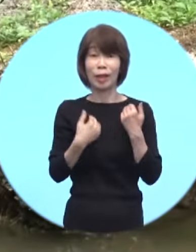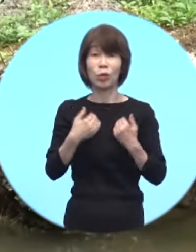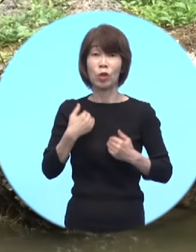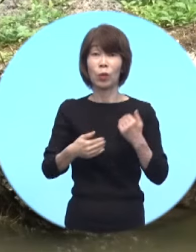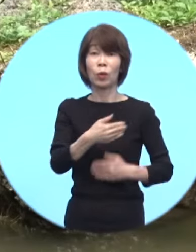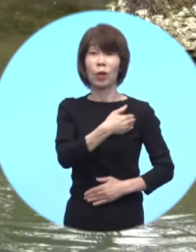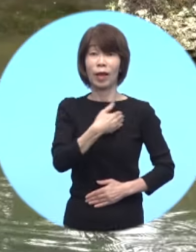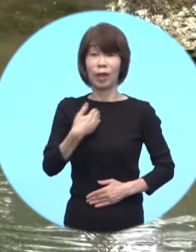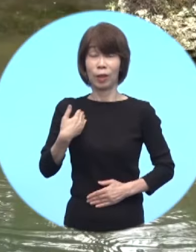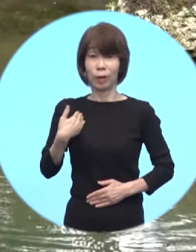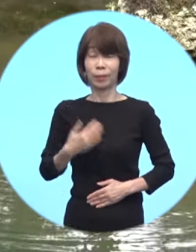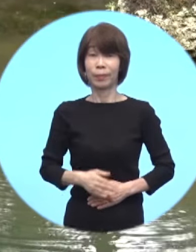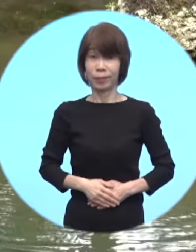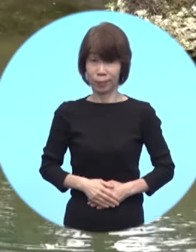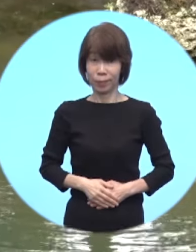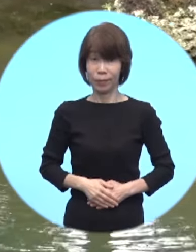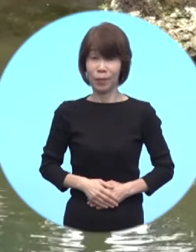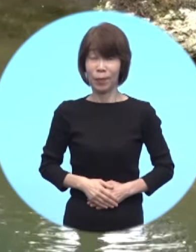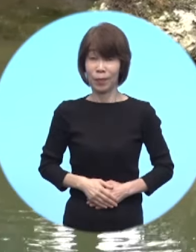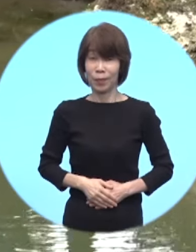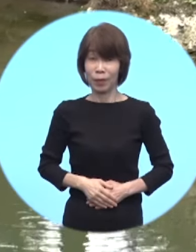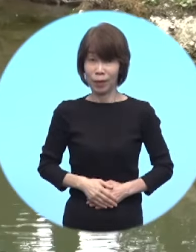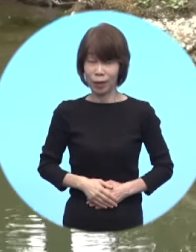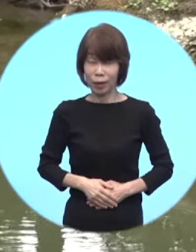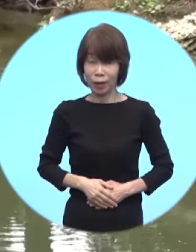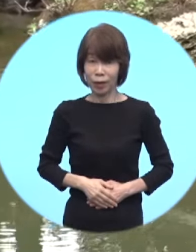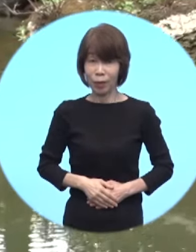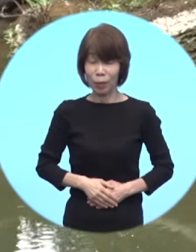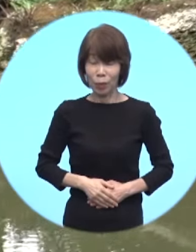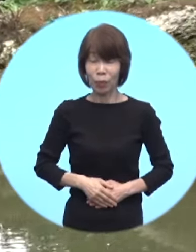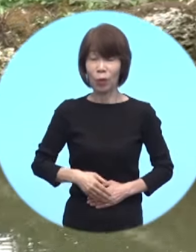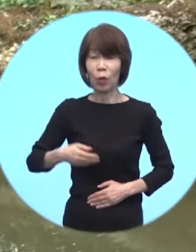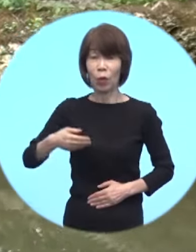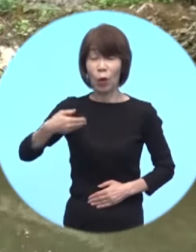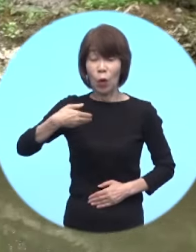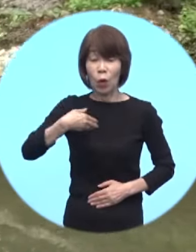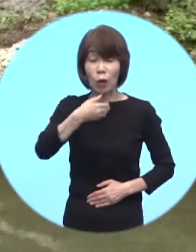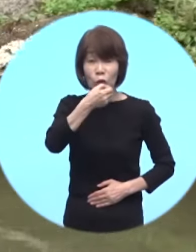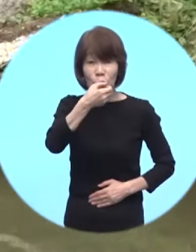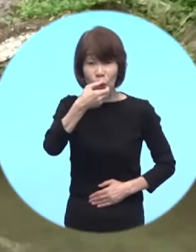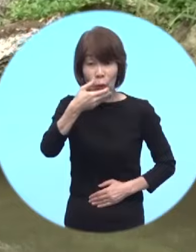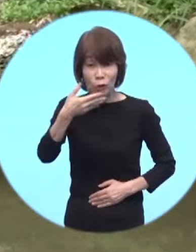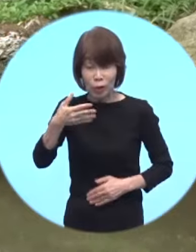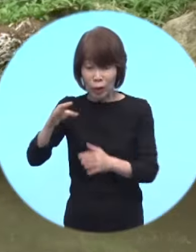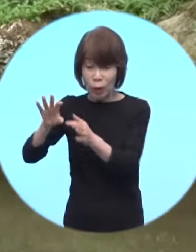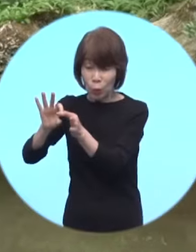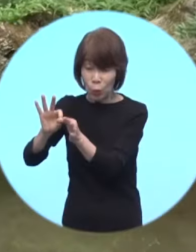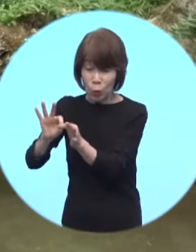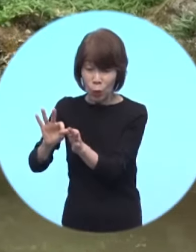。 川の水がこの小用水で流れてきて、この池を満たされて、でまた流